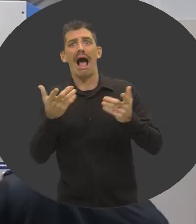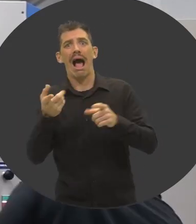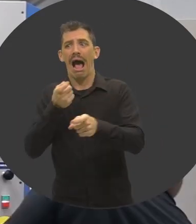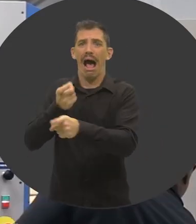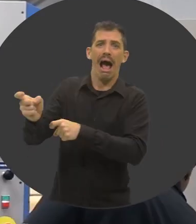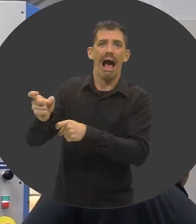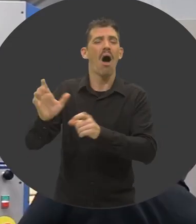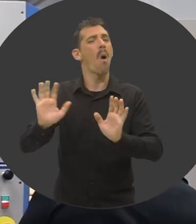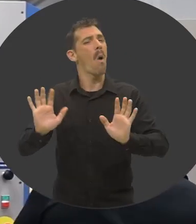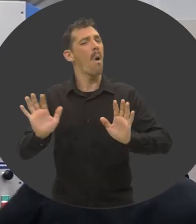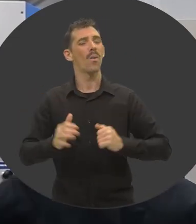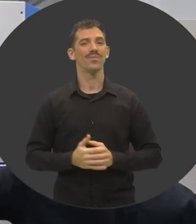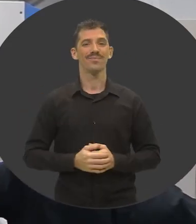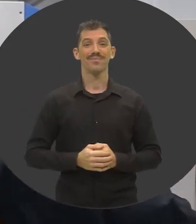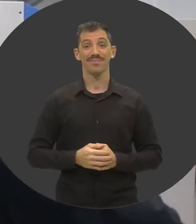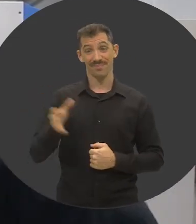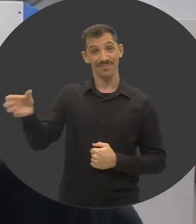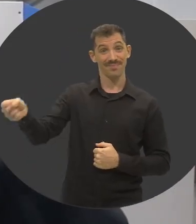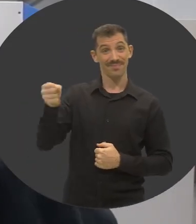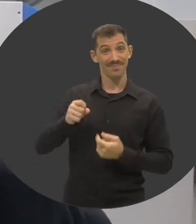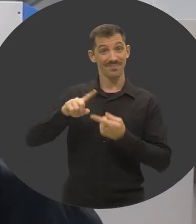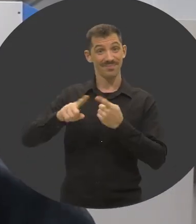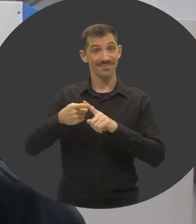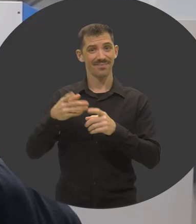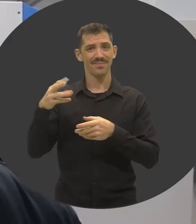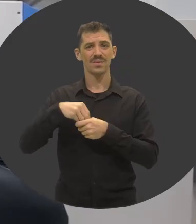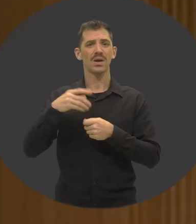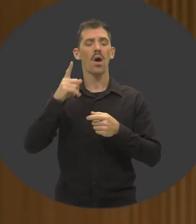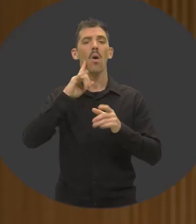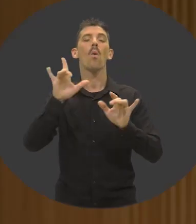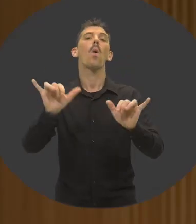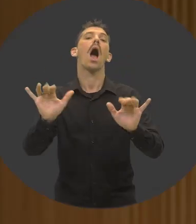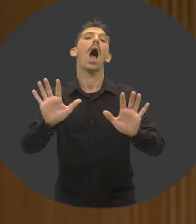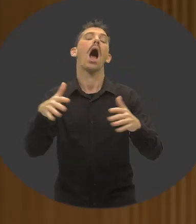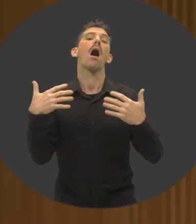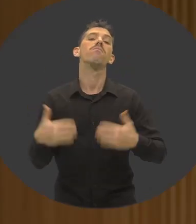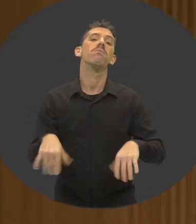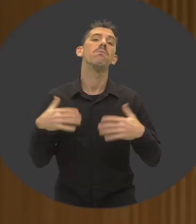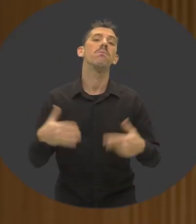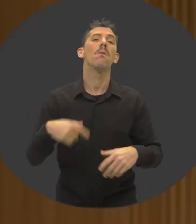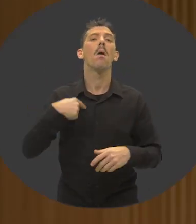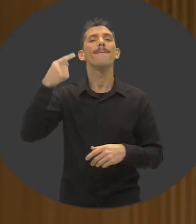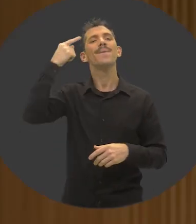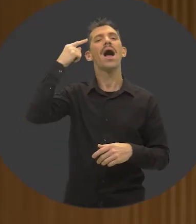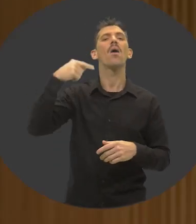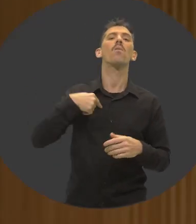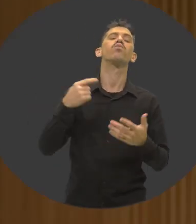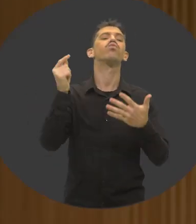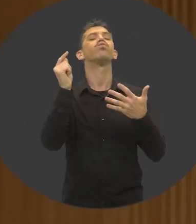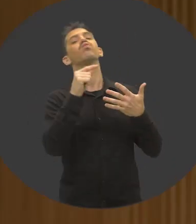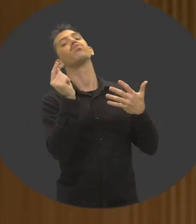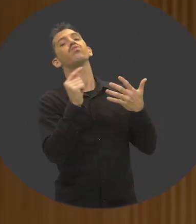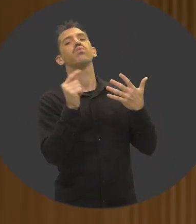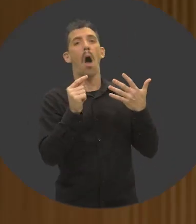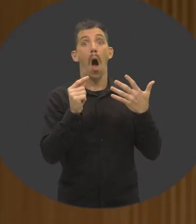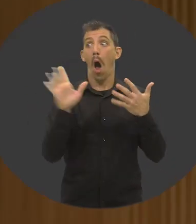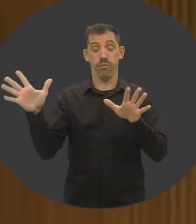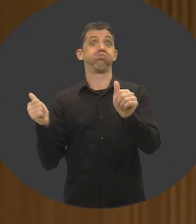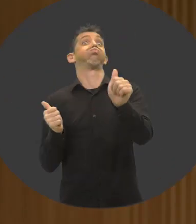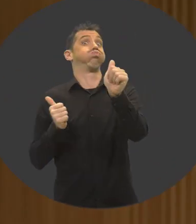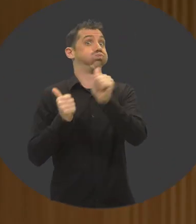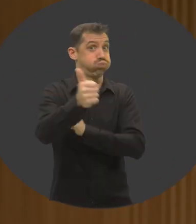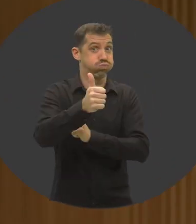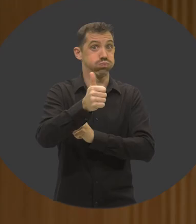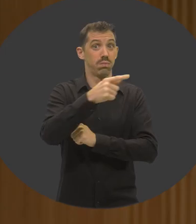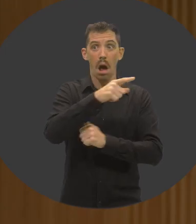la tolérance au stress lors d'une entrevue, définitivement. L'engagement de nos collègues autistes est remarquable,